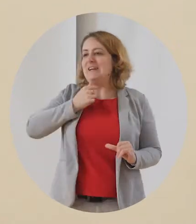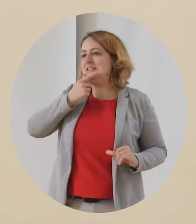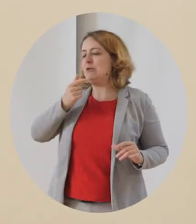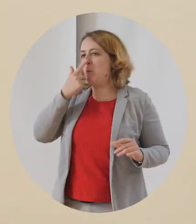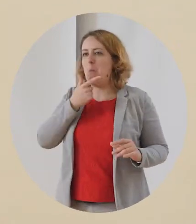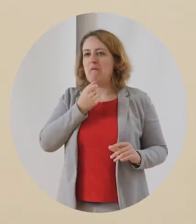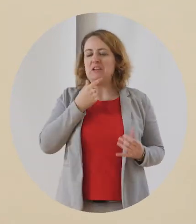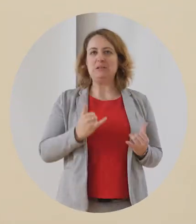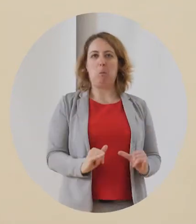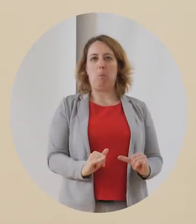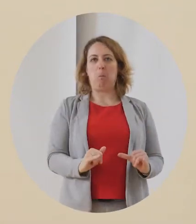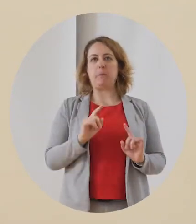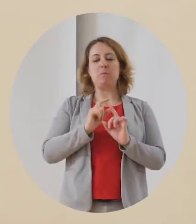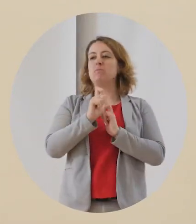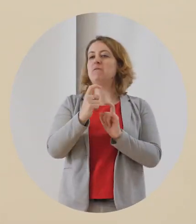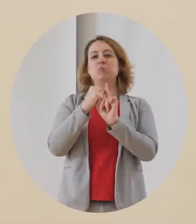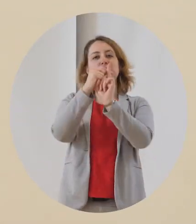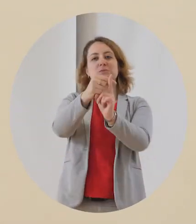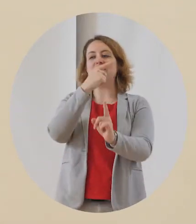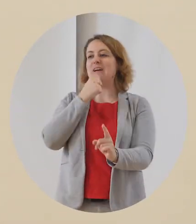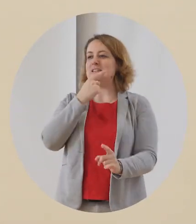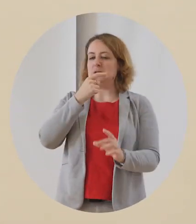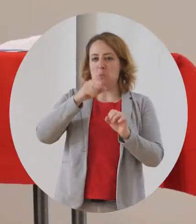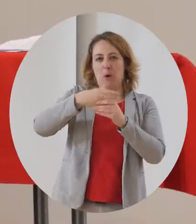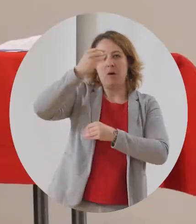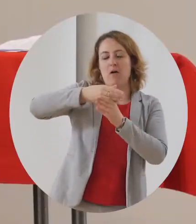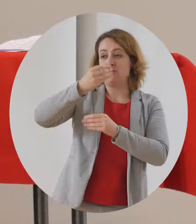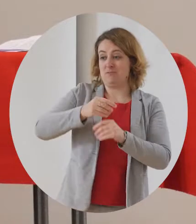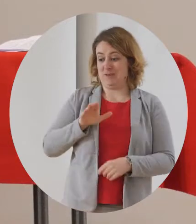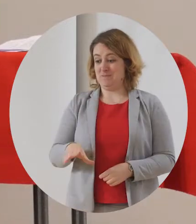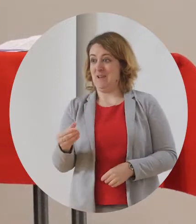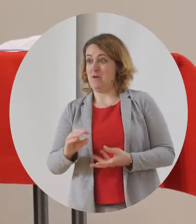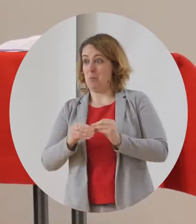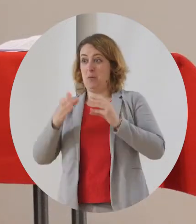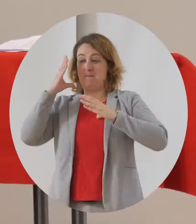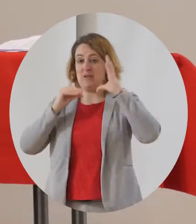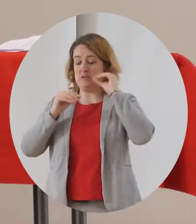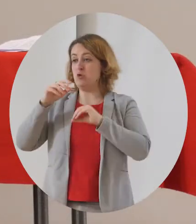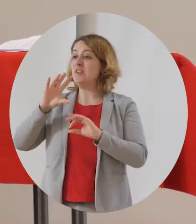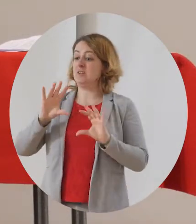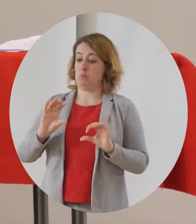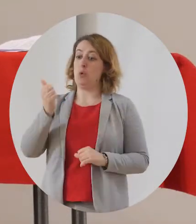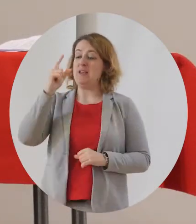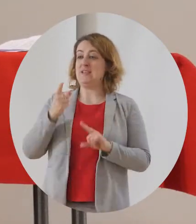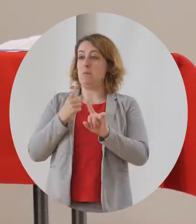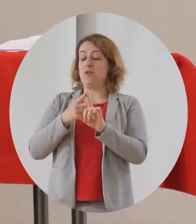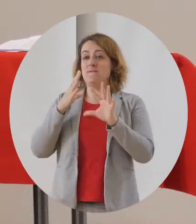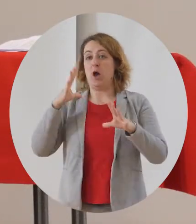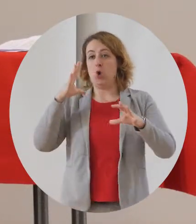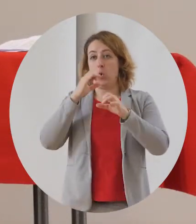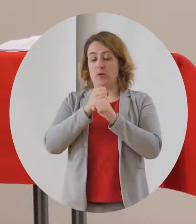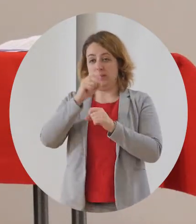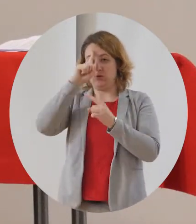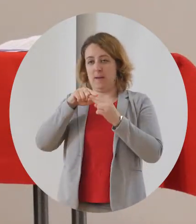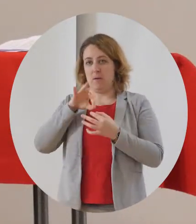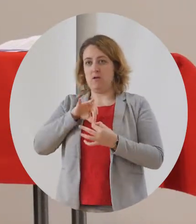qui est assez simple et de pouvoir être dans un regard, dans des apprentissages. Chez ces enfants, il faut déjà qu'ils se concentrent à